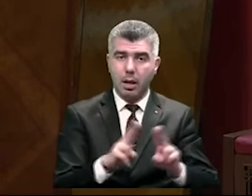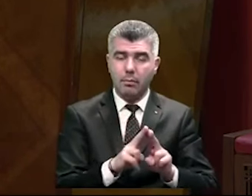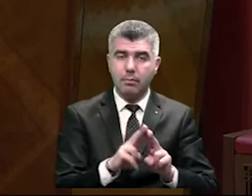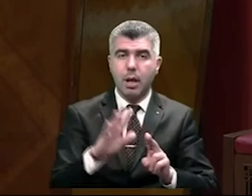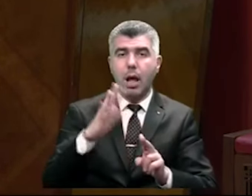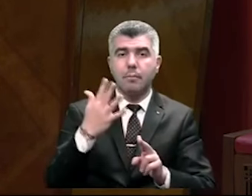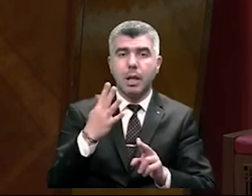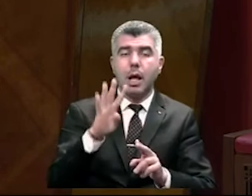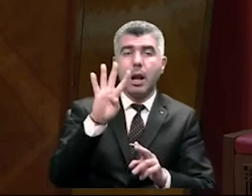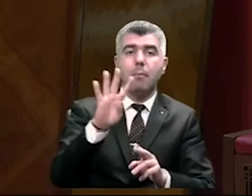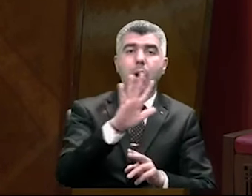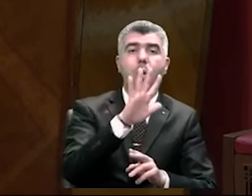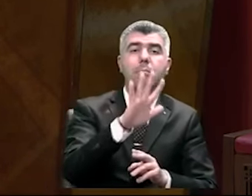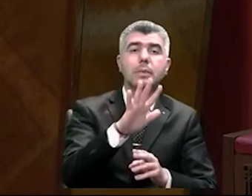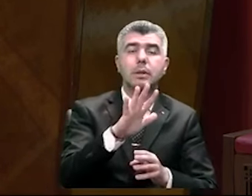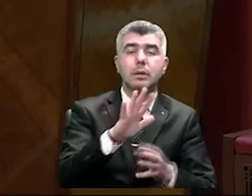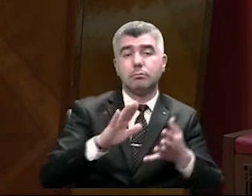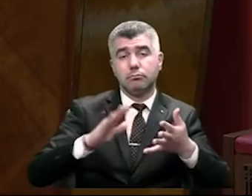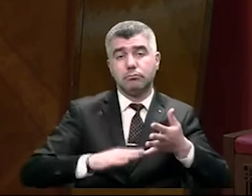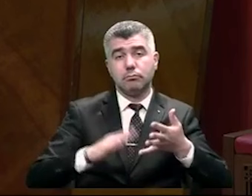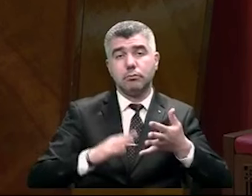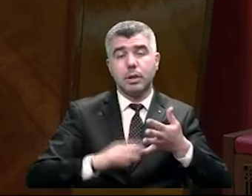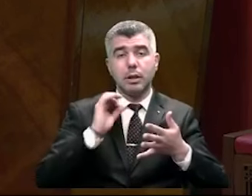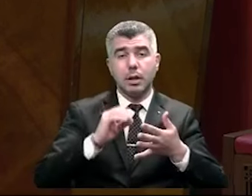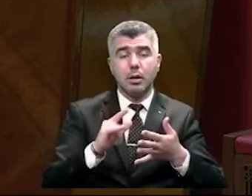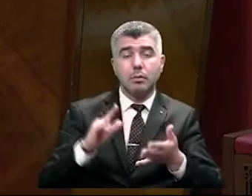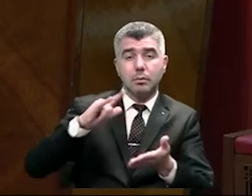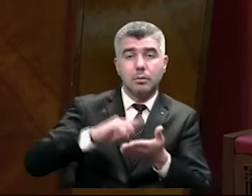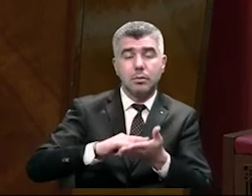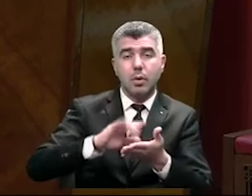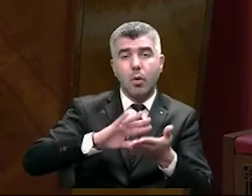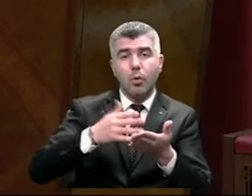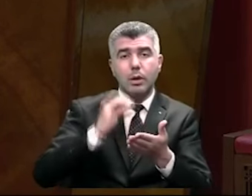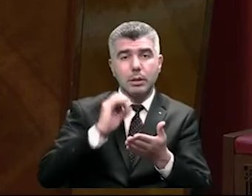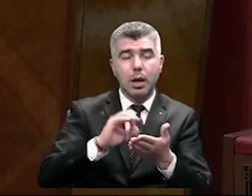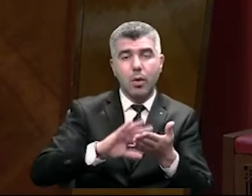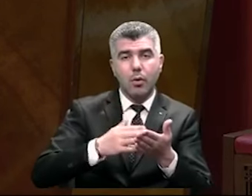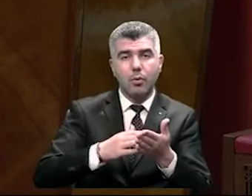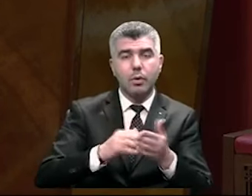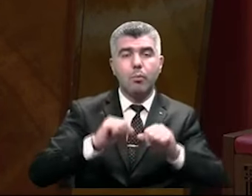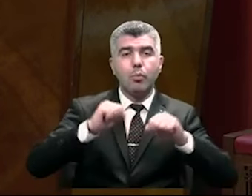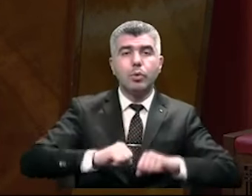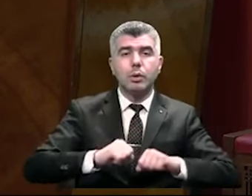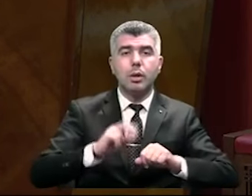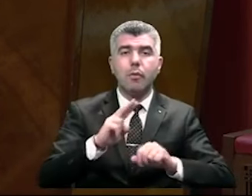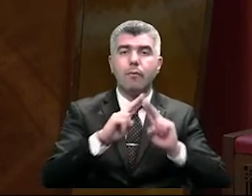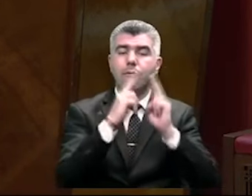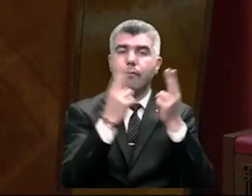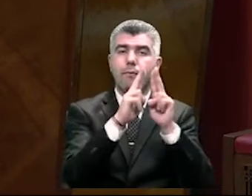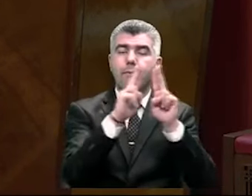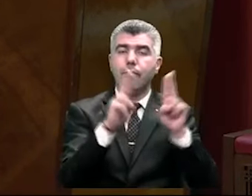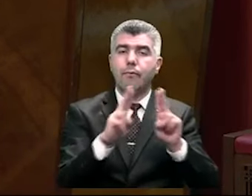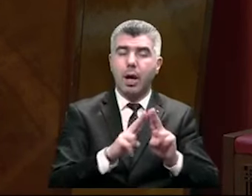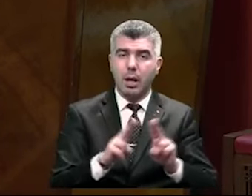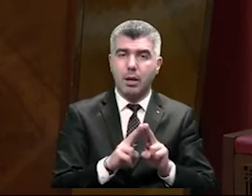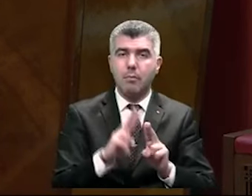اصل 54 مطار اللي ليها ربط جوي بالمملكه برسم واحد الاستطلاع ديال الجوده تقوم به المجلس الدولي للمطارات اي اسكي